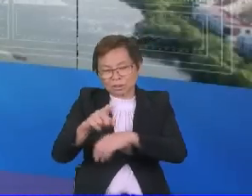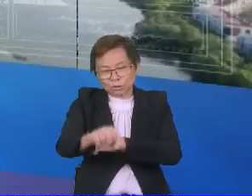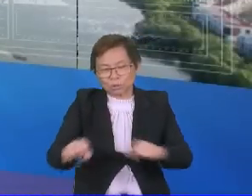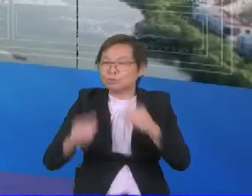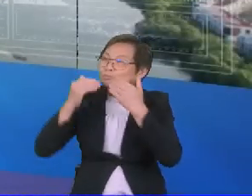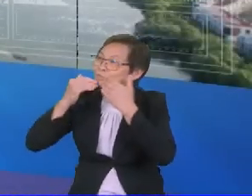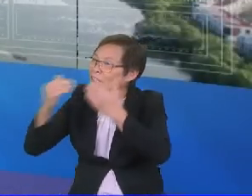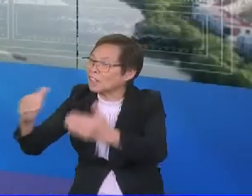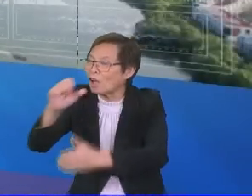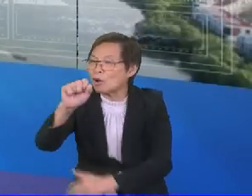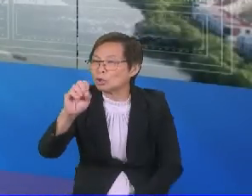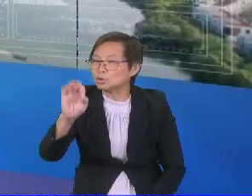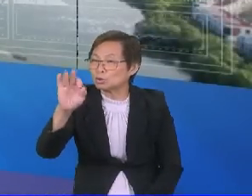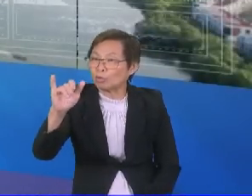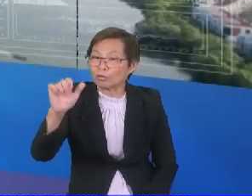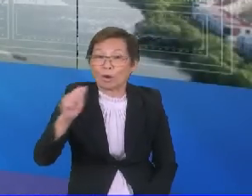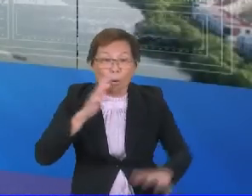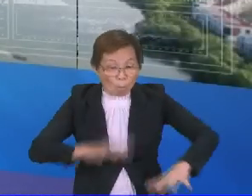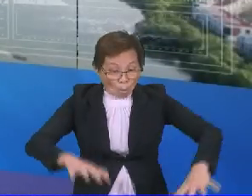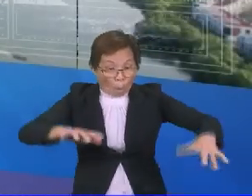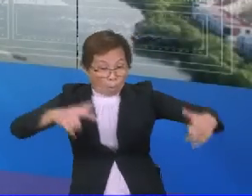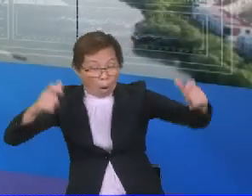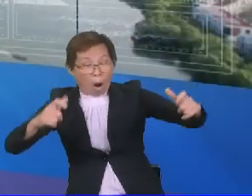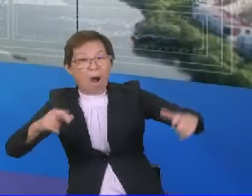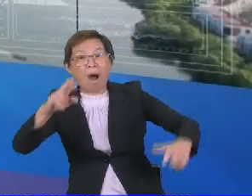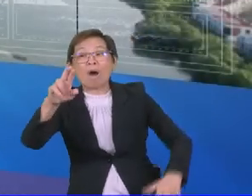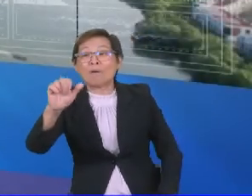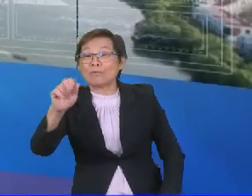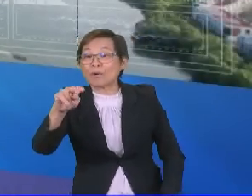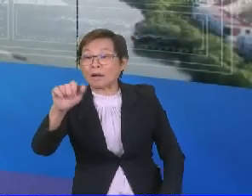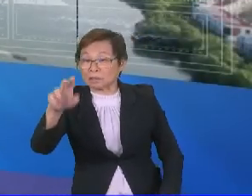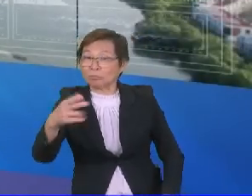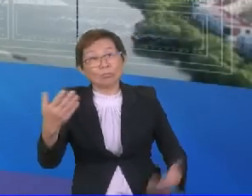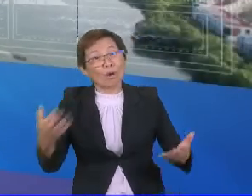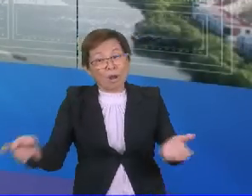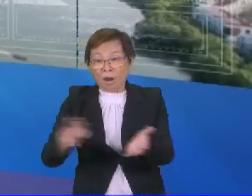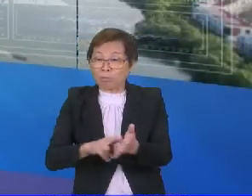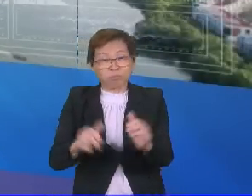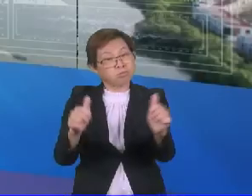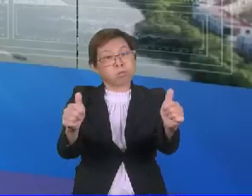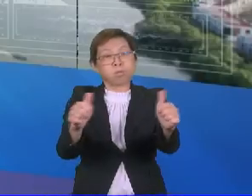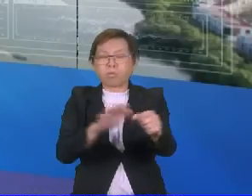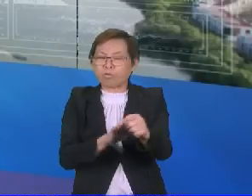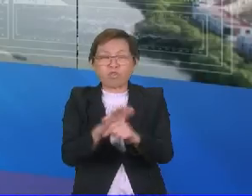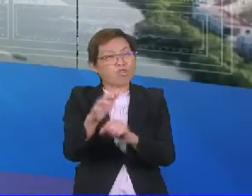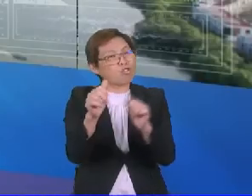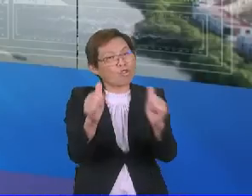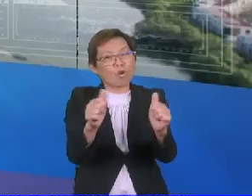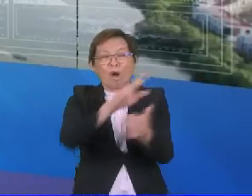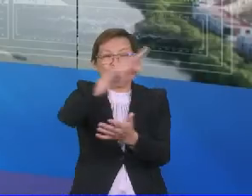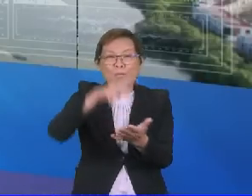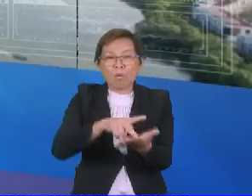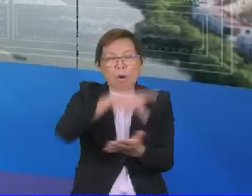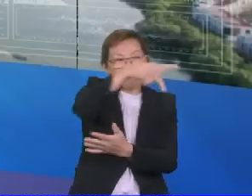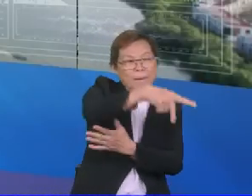Terima kasih Sofia banjir kilat di daerah Ranau dilaporkan pulih sepenuhnya dengan perkembangan itu pusat